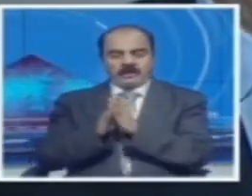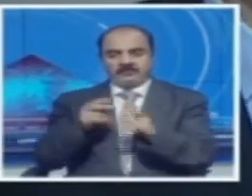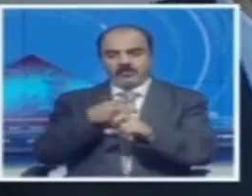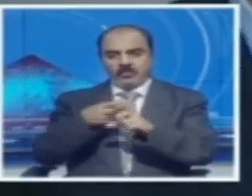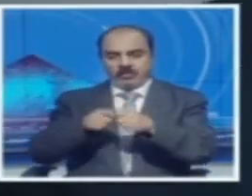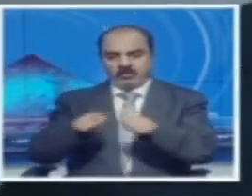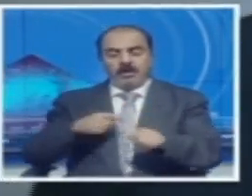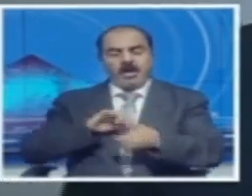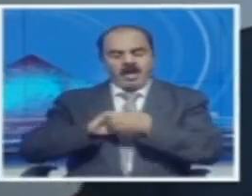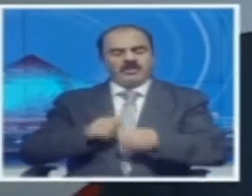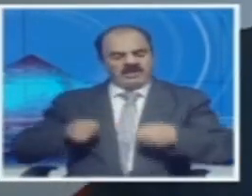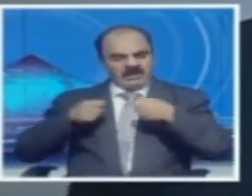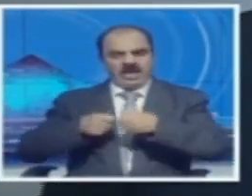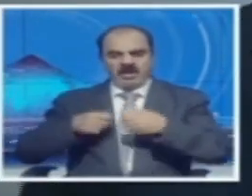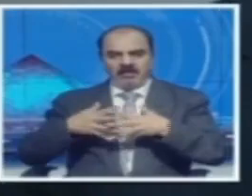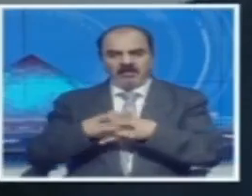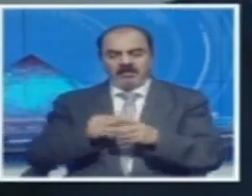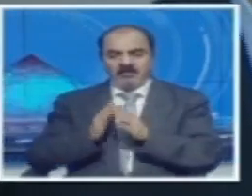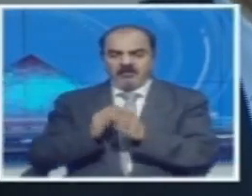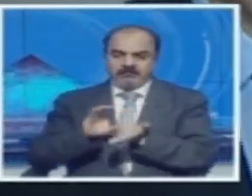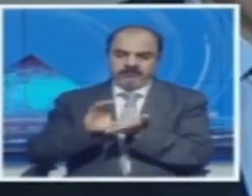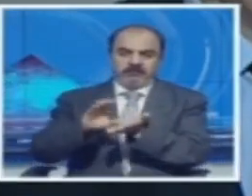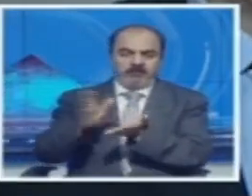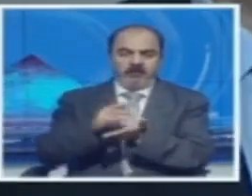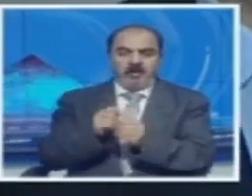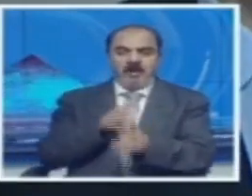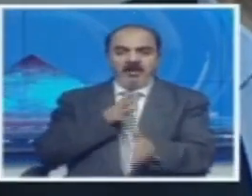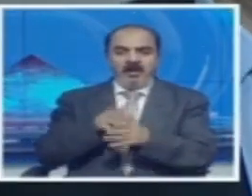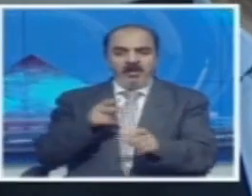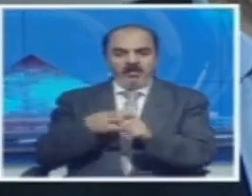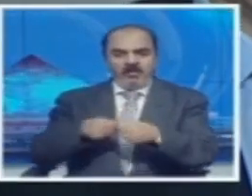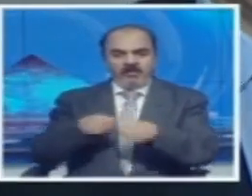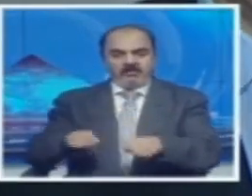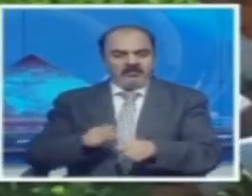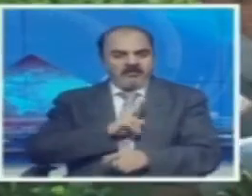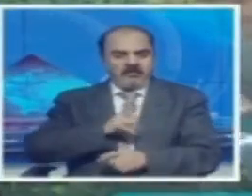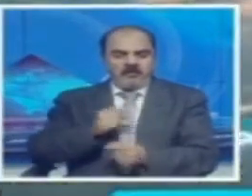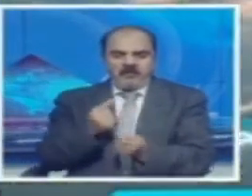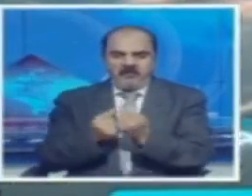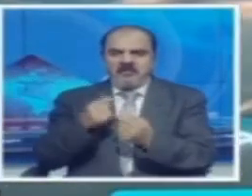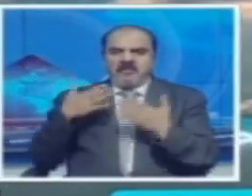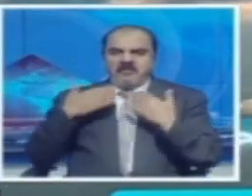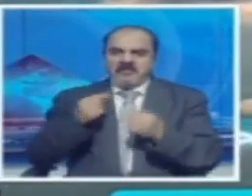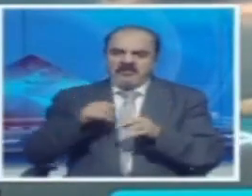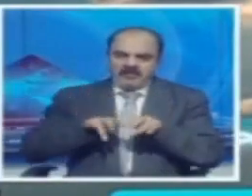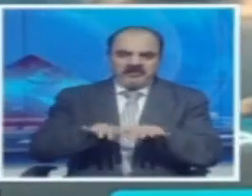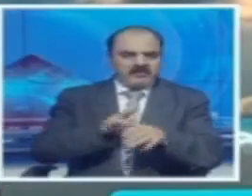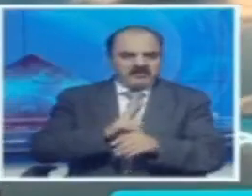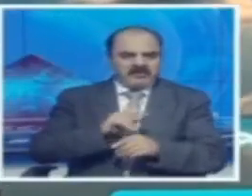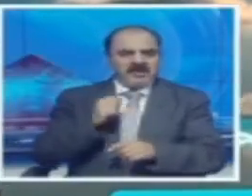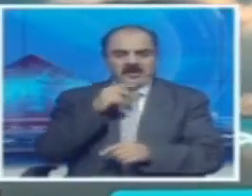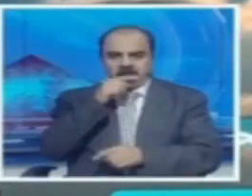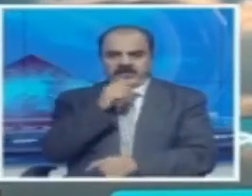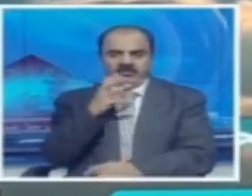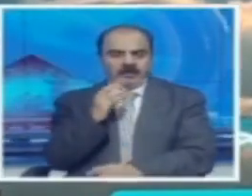ولدينا تعاون مثمر مع مصر بمحفظة مالية تخطت 1 مليار يورو في قطاعات الري والطاقة والزراعة وتمكين المرأة